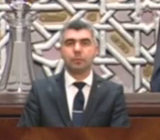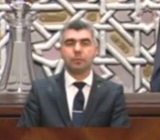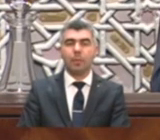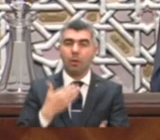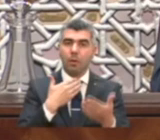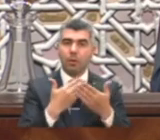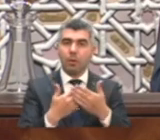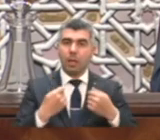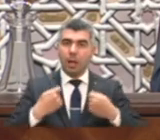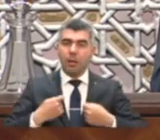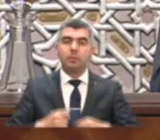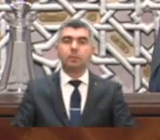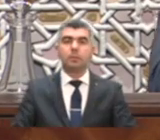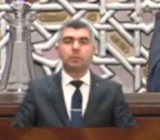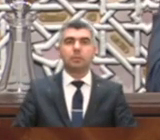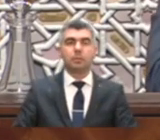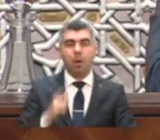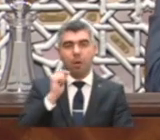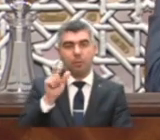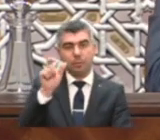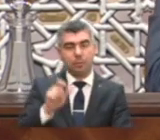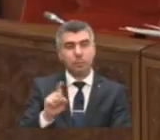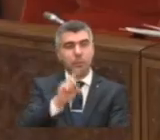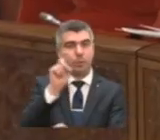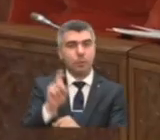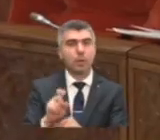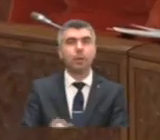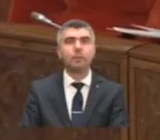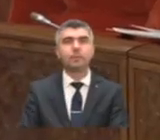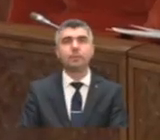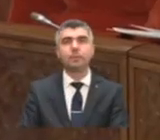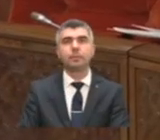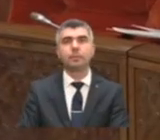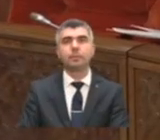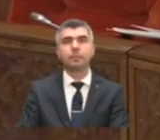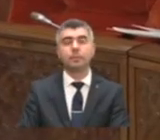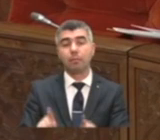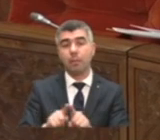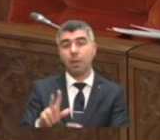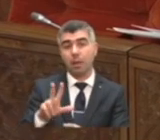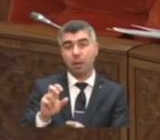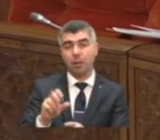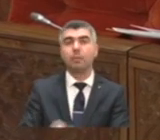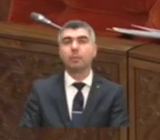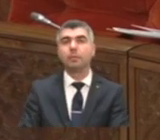شكرا السيد الرئيس، شكرا السيد النائب على طرح هذا السؤال. كيف تتعلموا